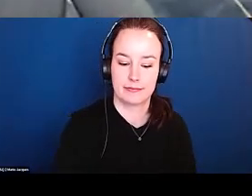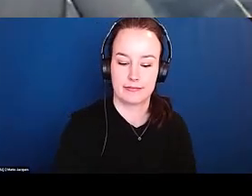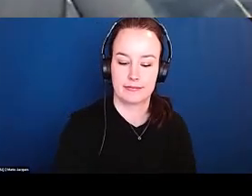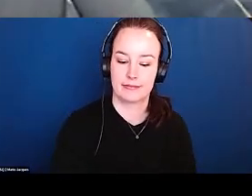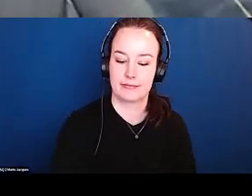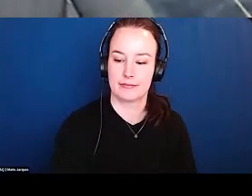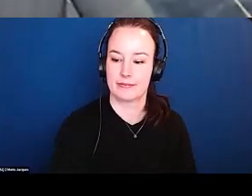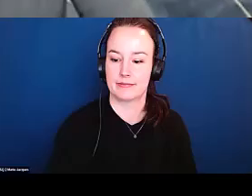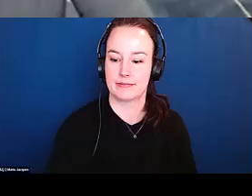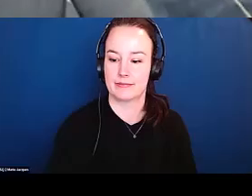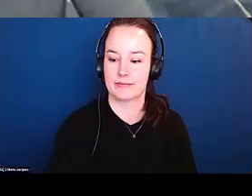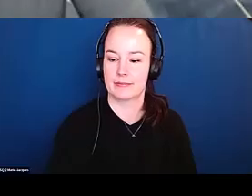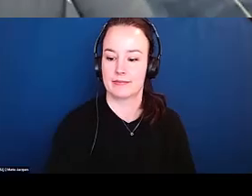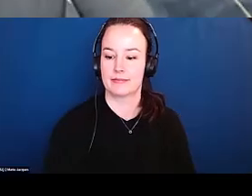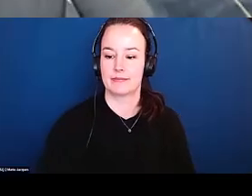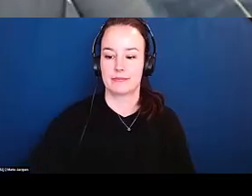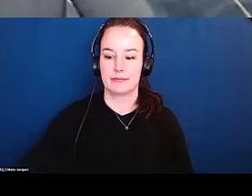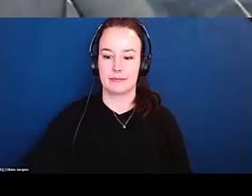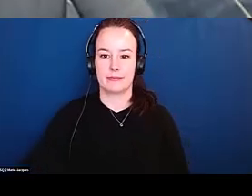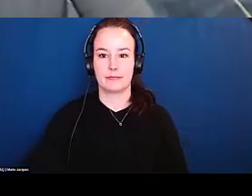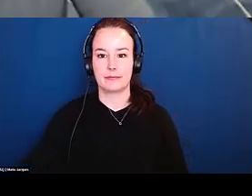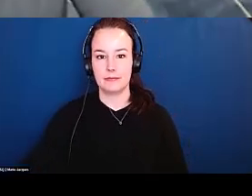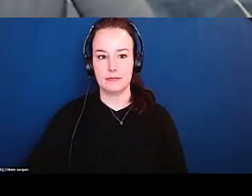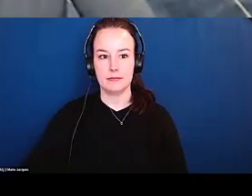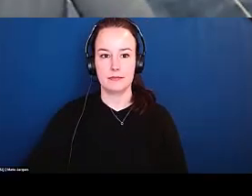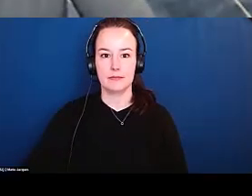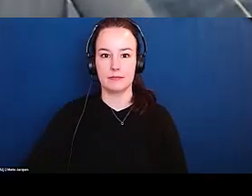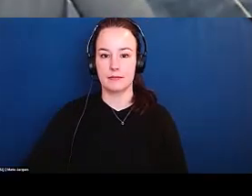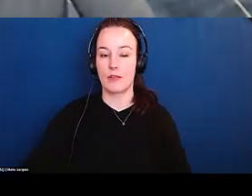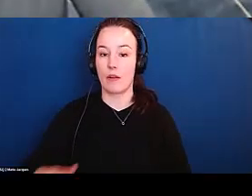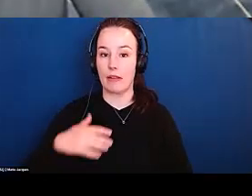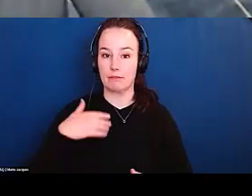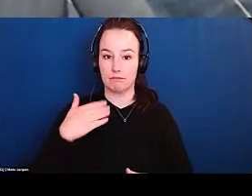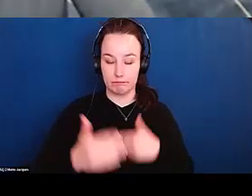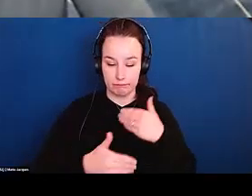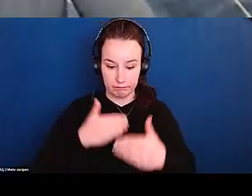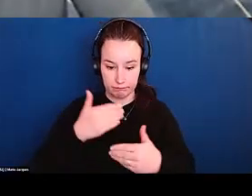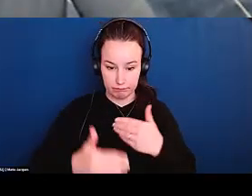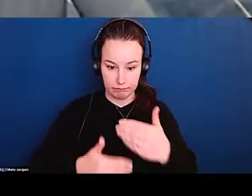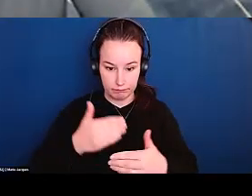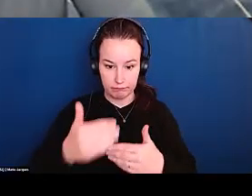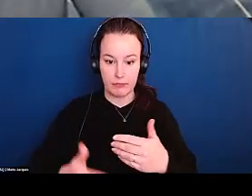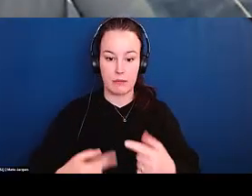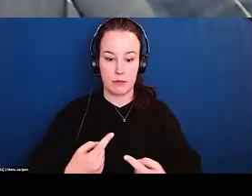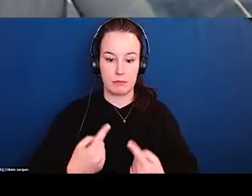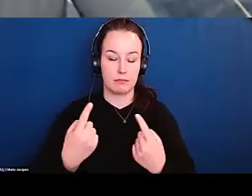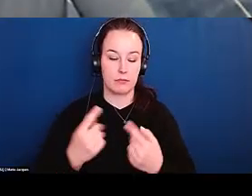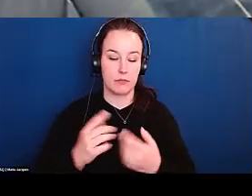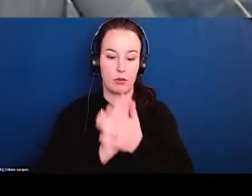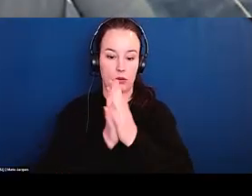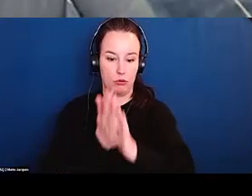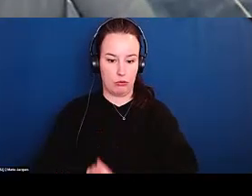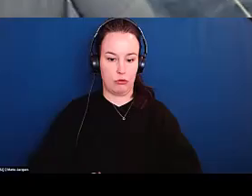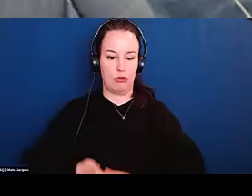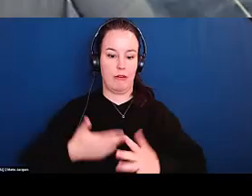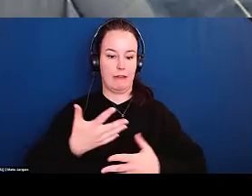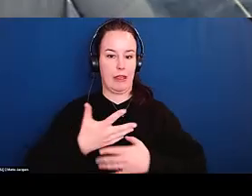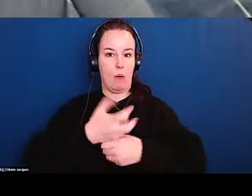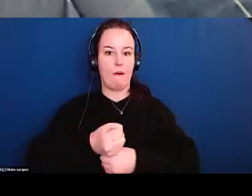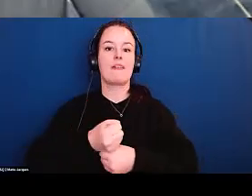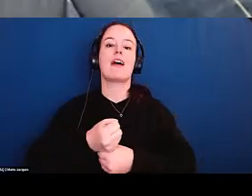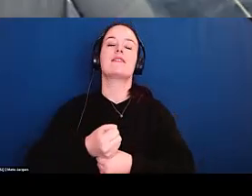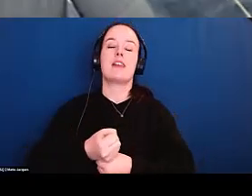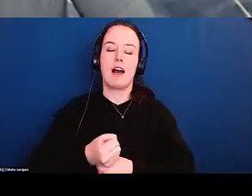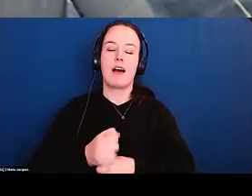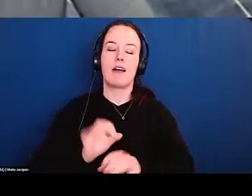Il s'agit ici de faire vraiment des petits pas vers la personne. Et une fois qu'on arrive à cet état de confiance, c'est quelque chose de